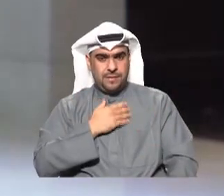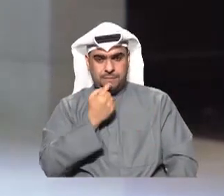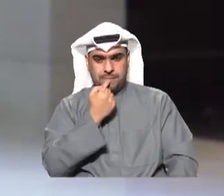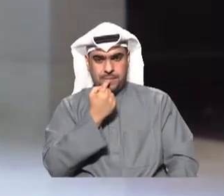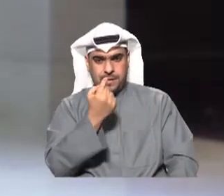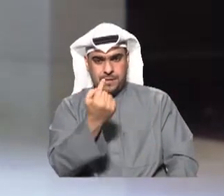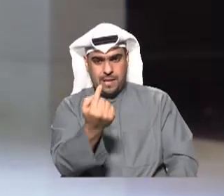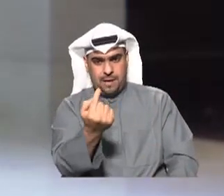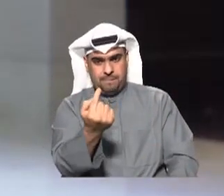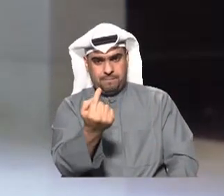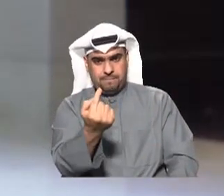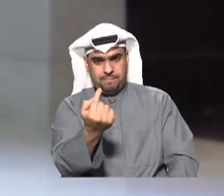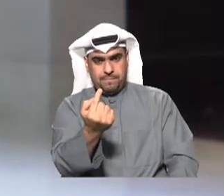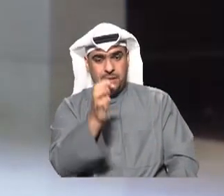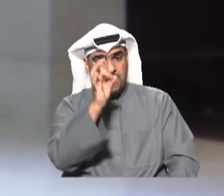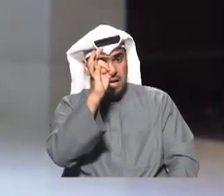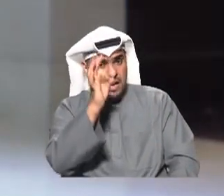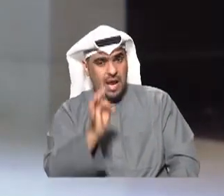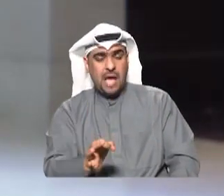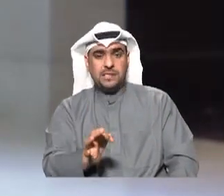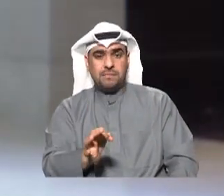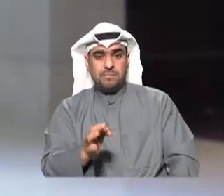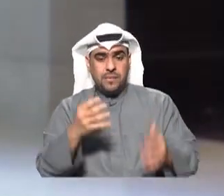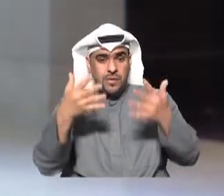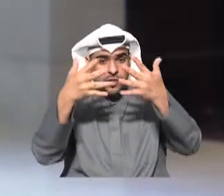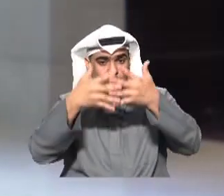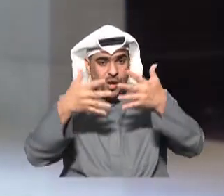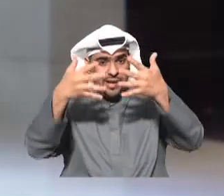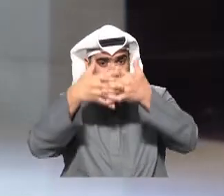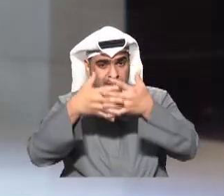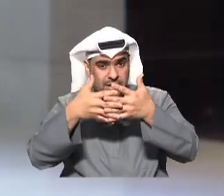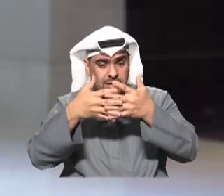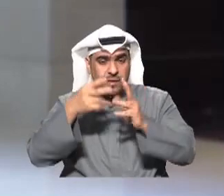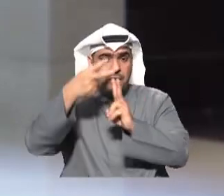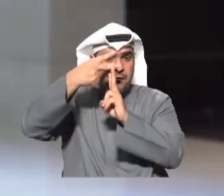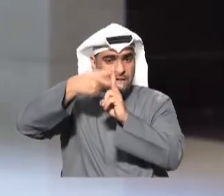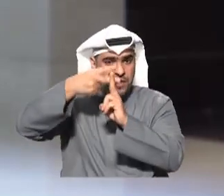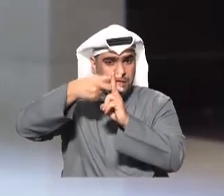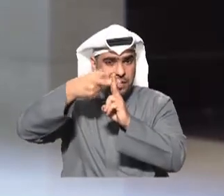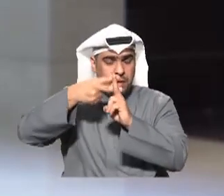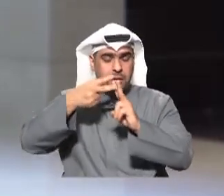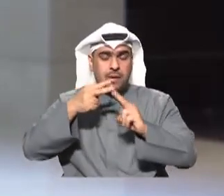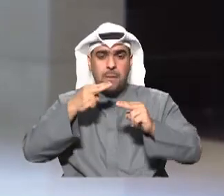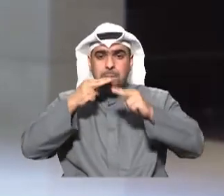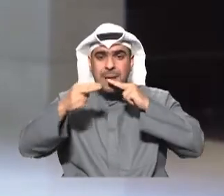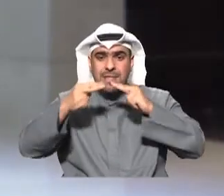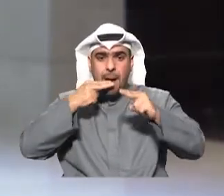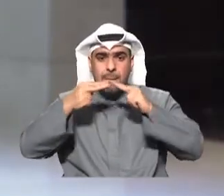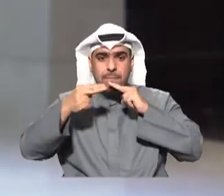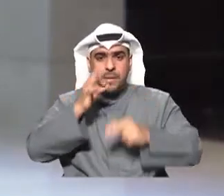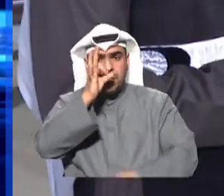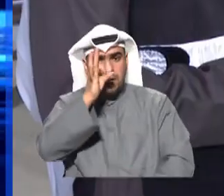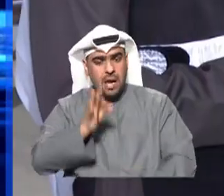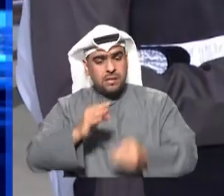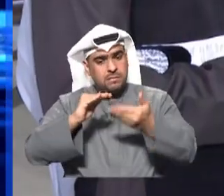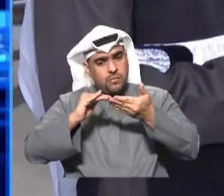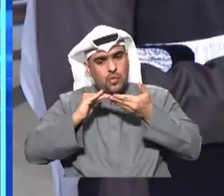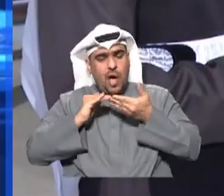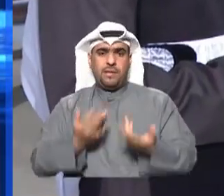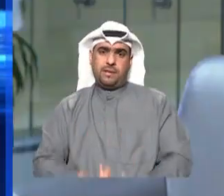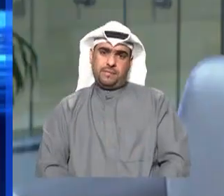يتم مد يد العون مع الحكومة من القطاع الخاص في التصدي لهذه الظاهرة. هذا وباء